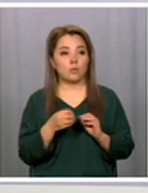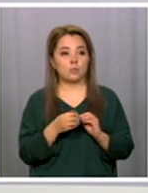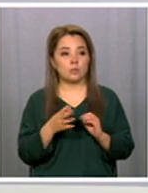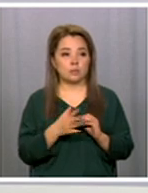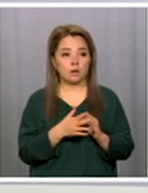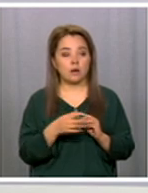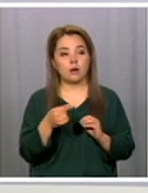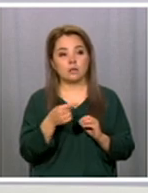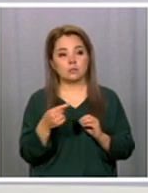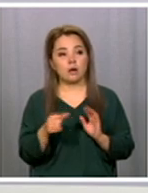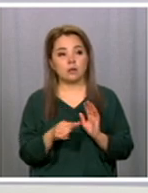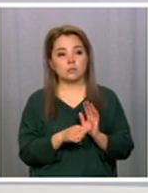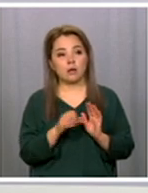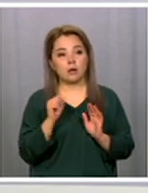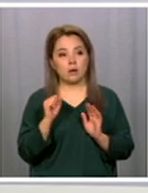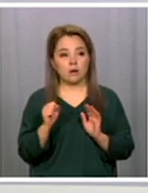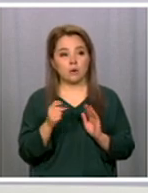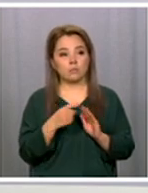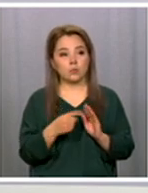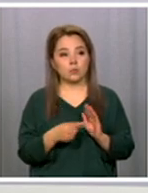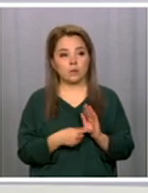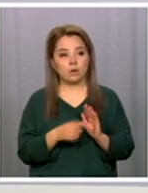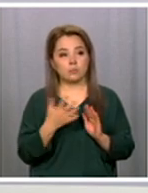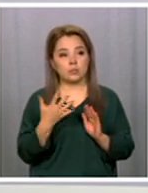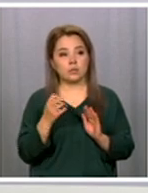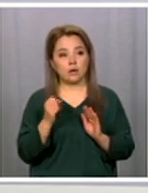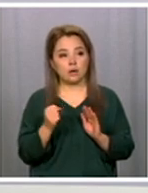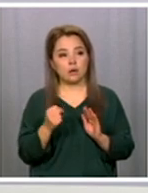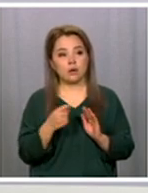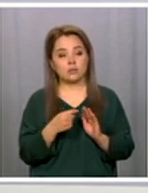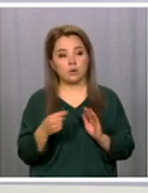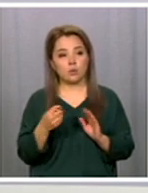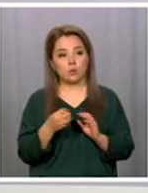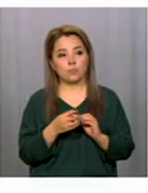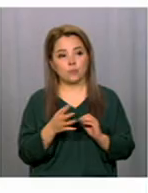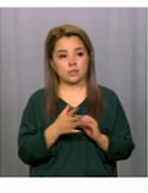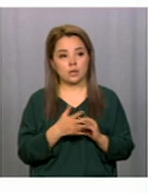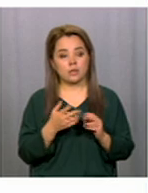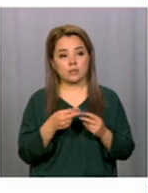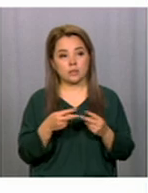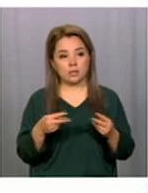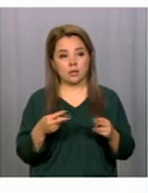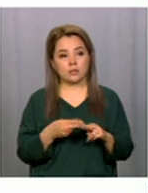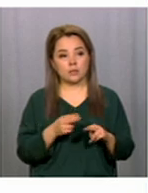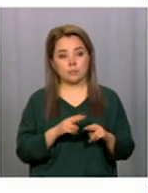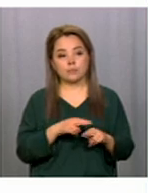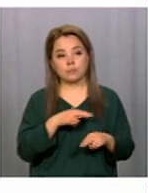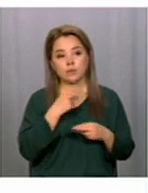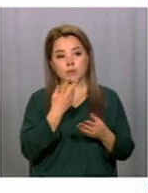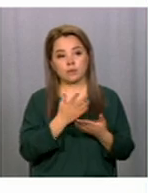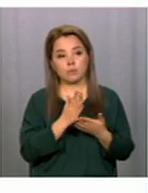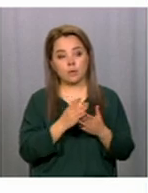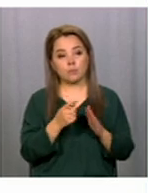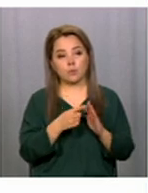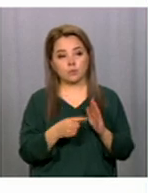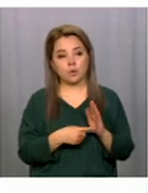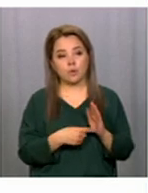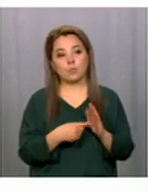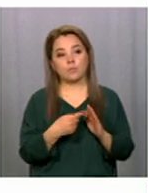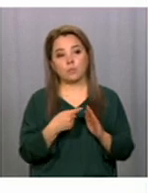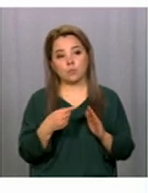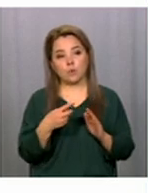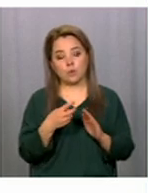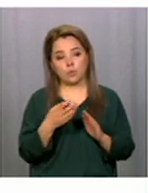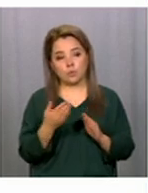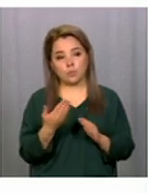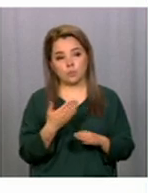Азайту 6А бөлінген 5А азайтылған 15. Тең. Ал енді мұқият қарайық. Бөлшектің бөлімі бірдей.